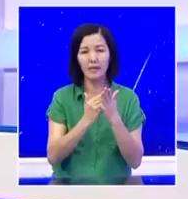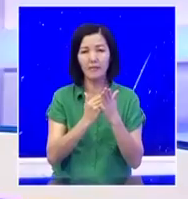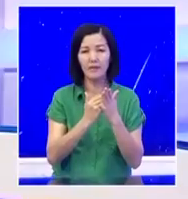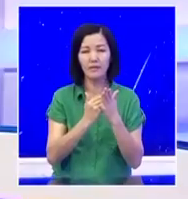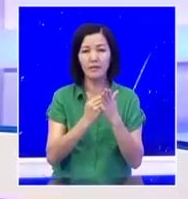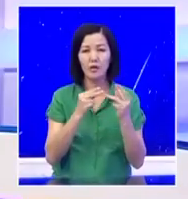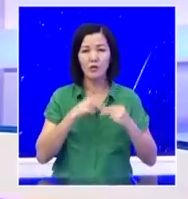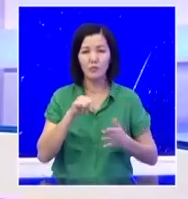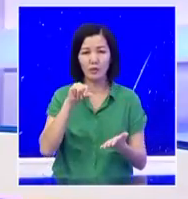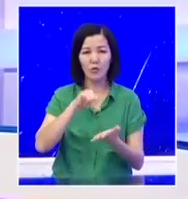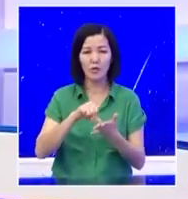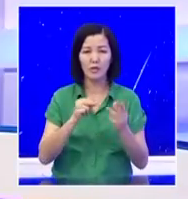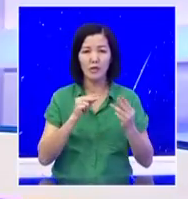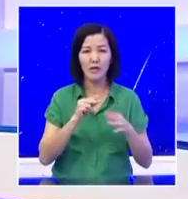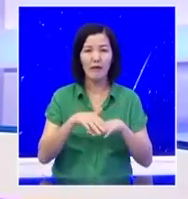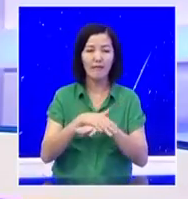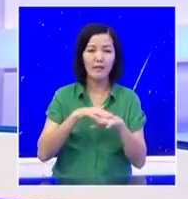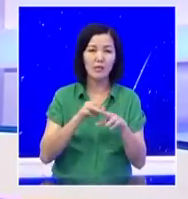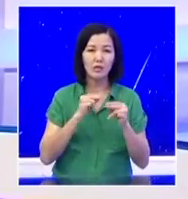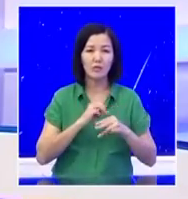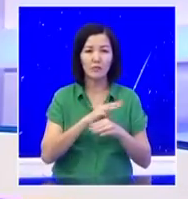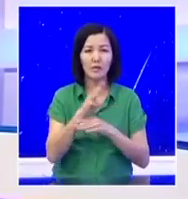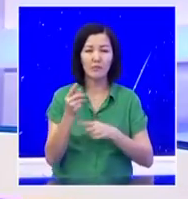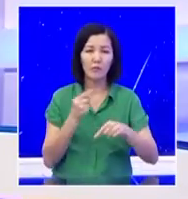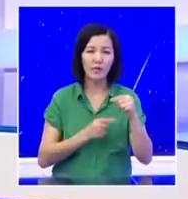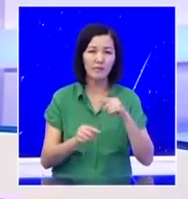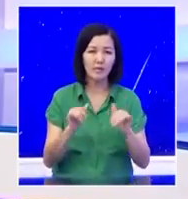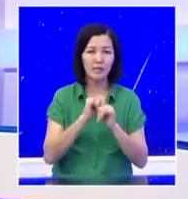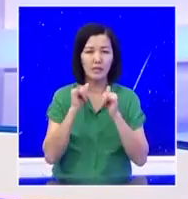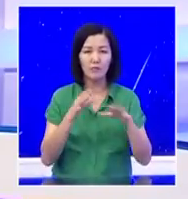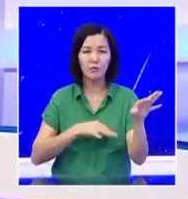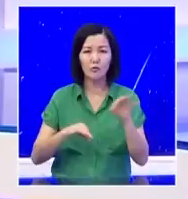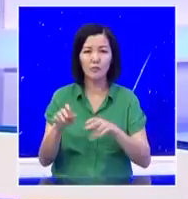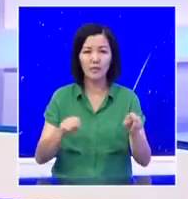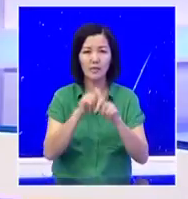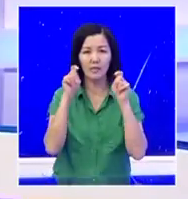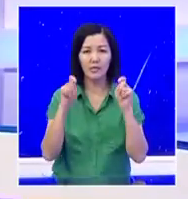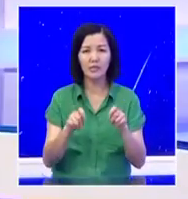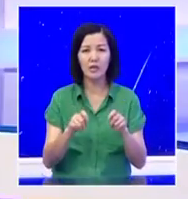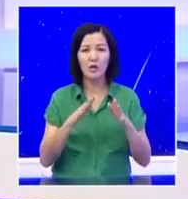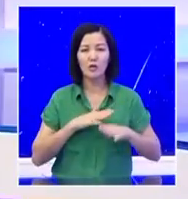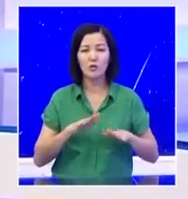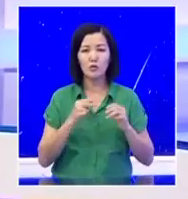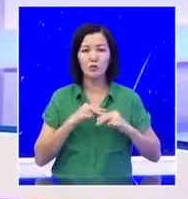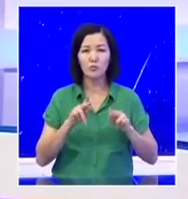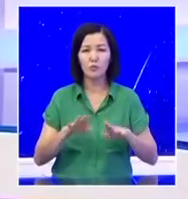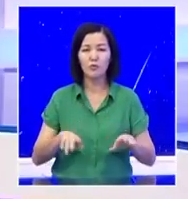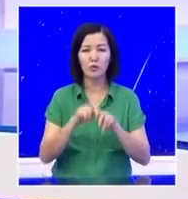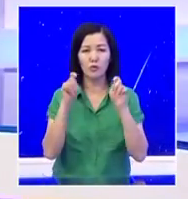отыр. Нәтижелі жұмыспен қамту және жаппай кәсіпкерлікті дамыту жобасымен өз істерін ашты, бірнеше жұмыс орнын